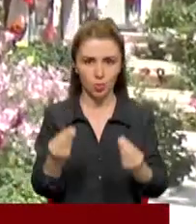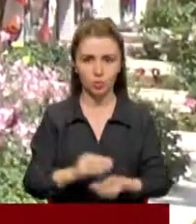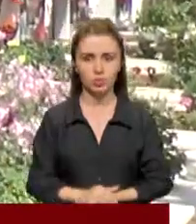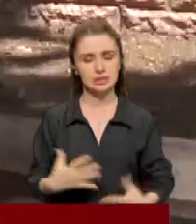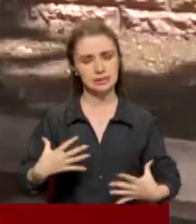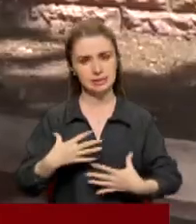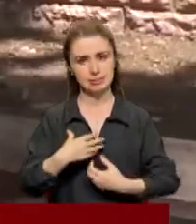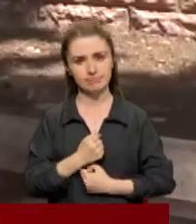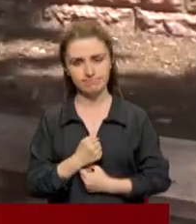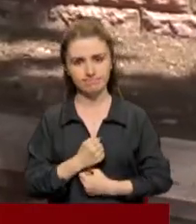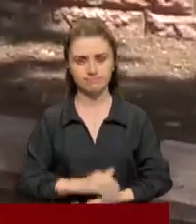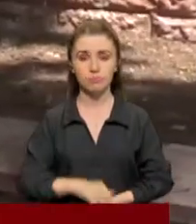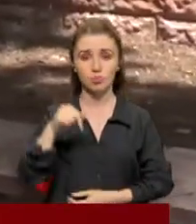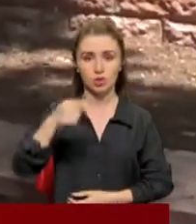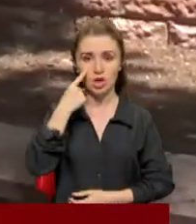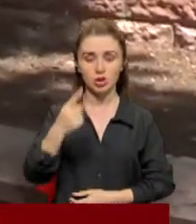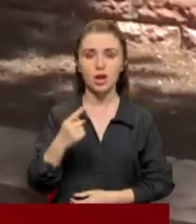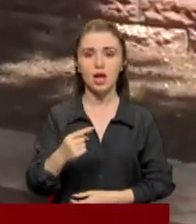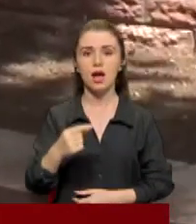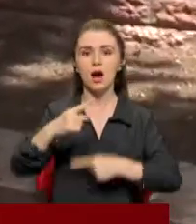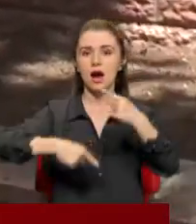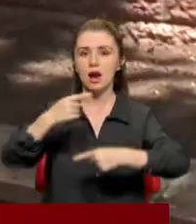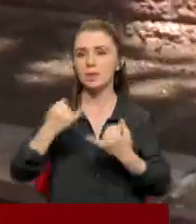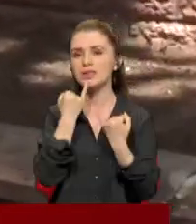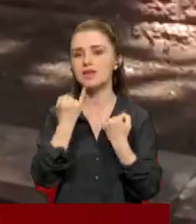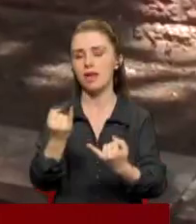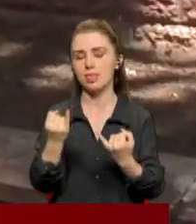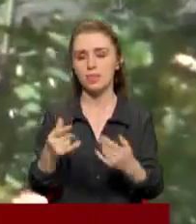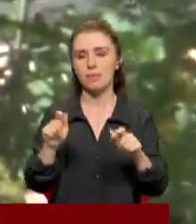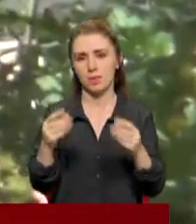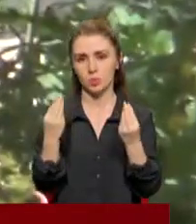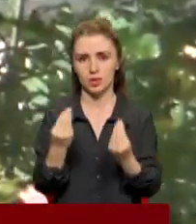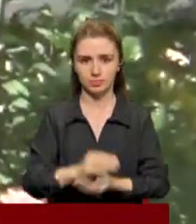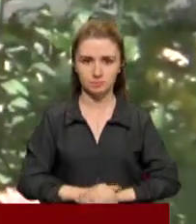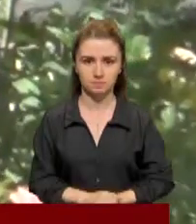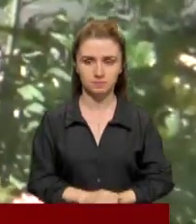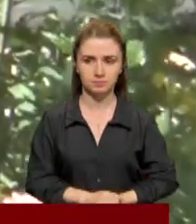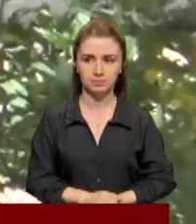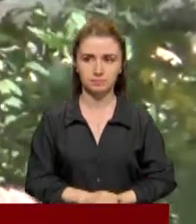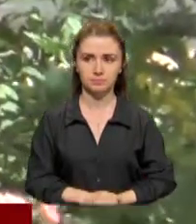buruk geçiyor. Böyle bir günde eşi dostu ziyaret etmek kadar güzel bir şey yoktur.